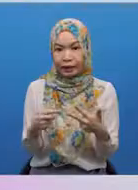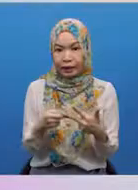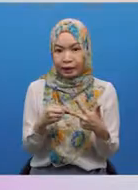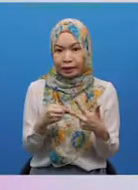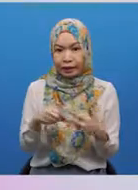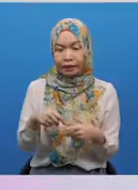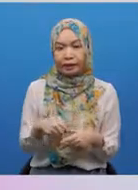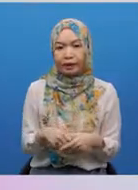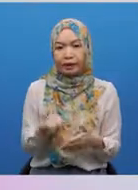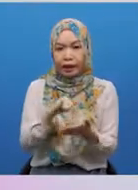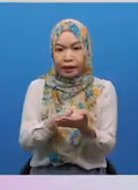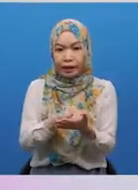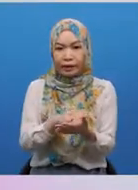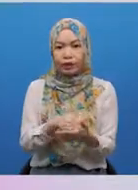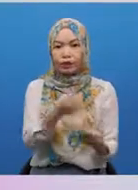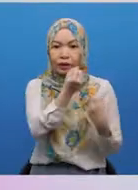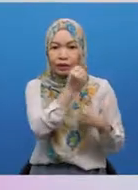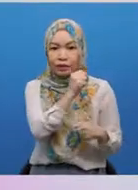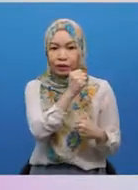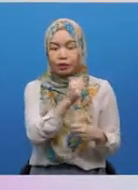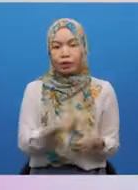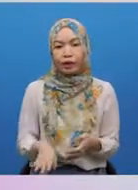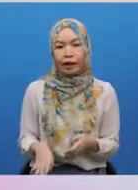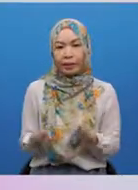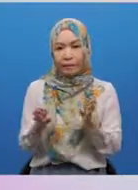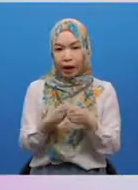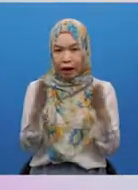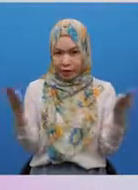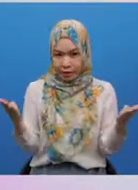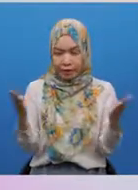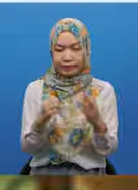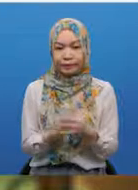iaitu kesantunan berbahasa.